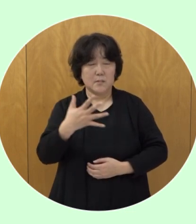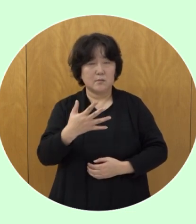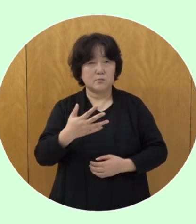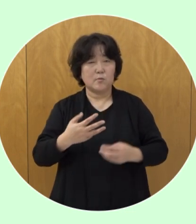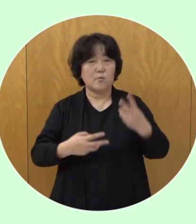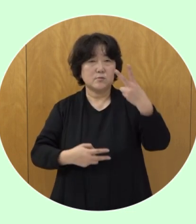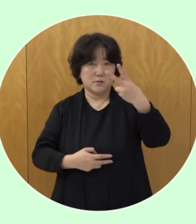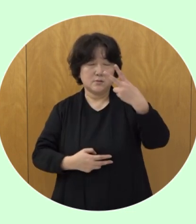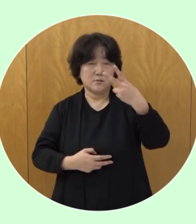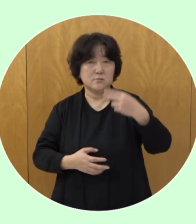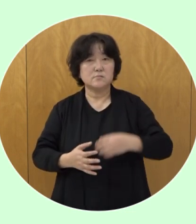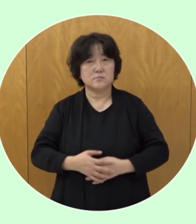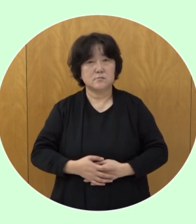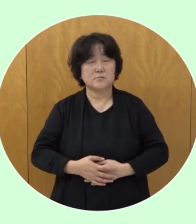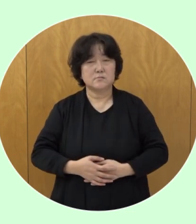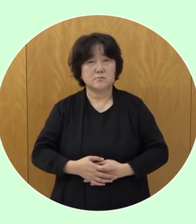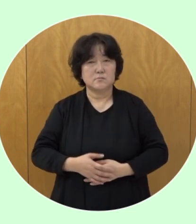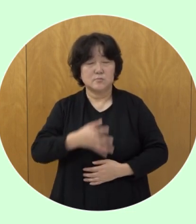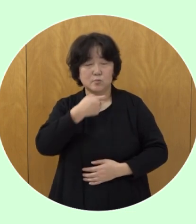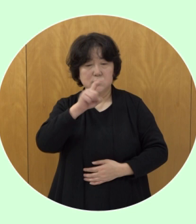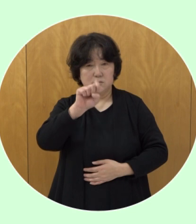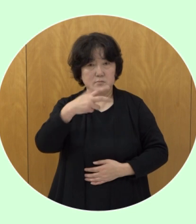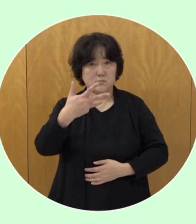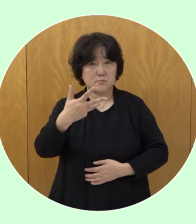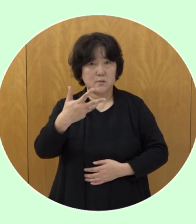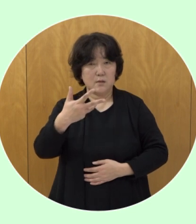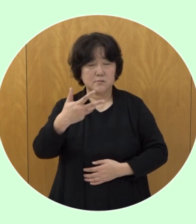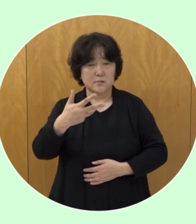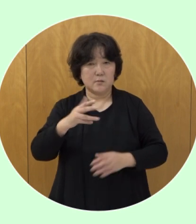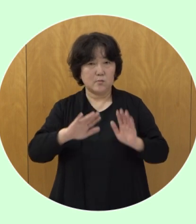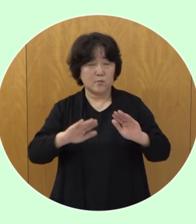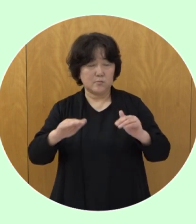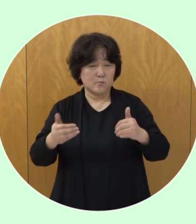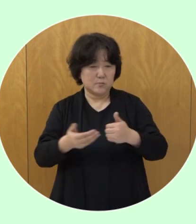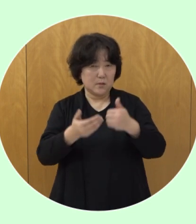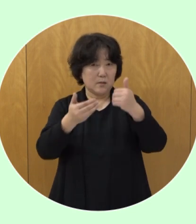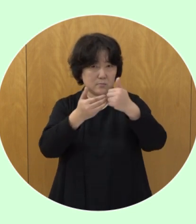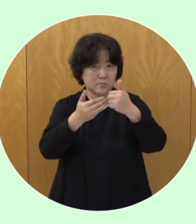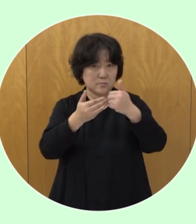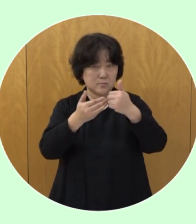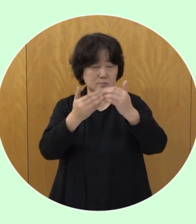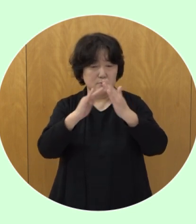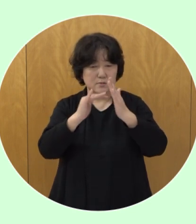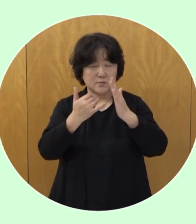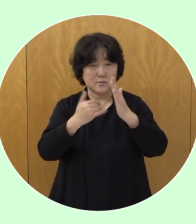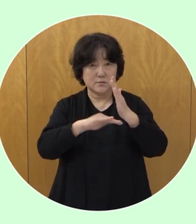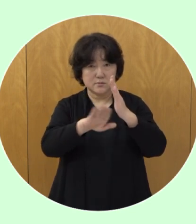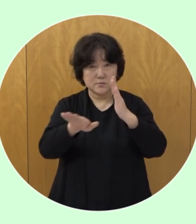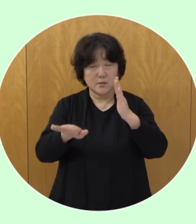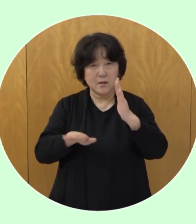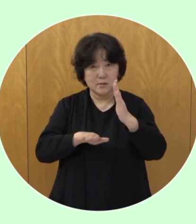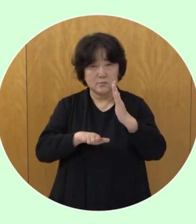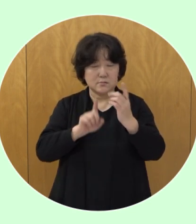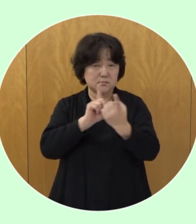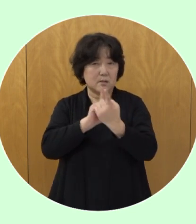が、18歳以下の児童を養育する子育て世帯に対する支援でござい